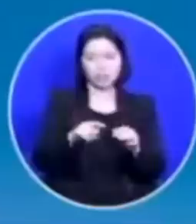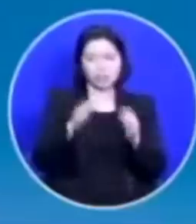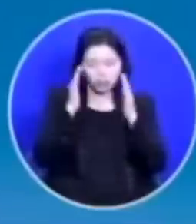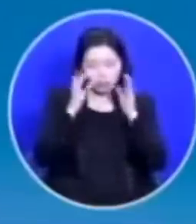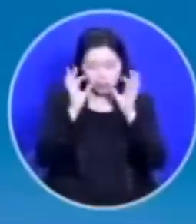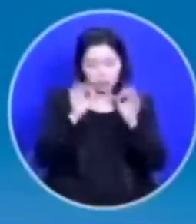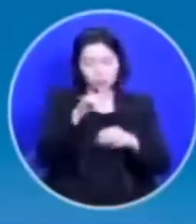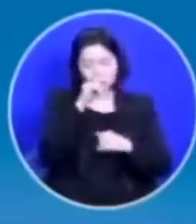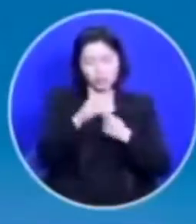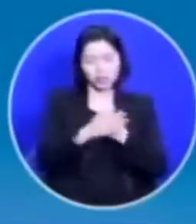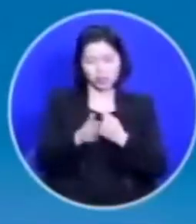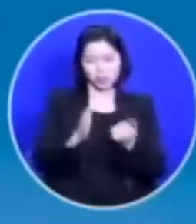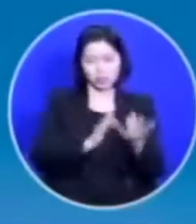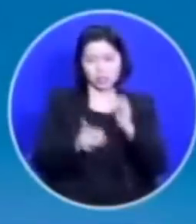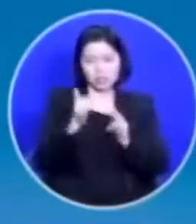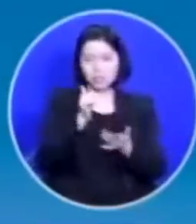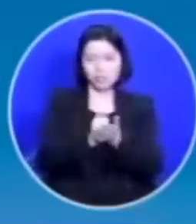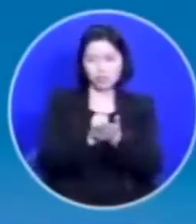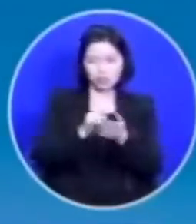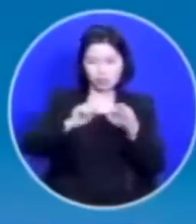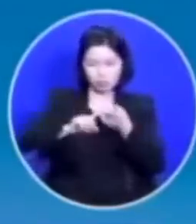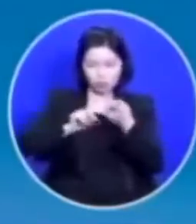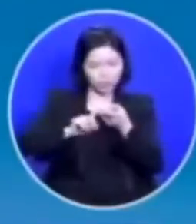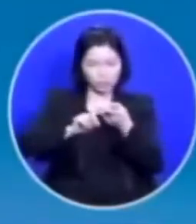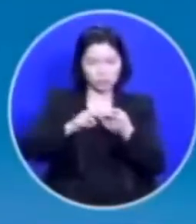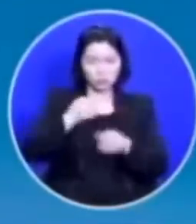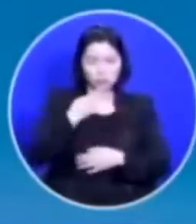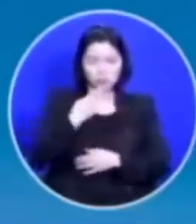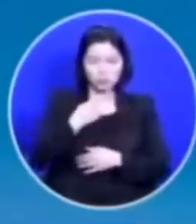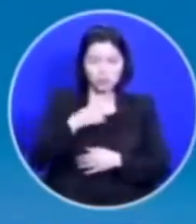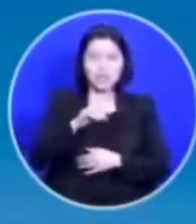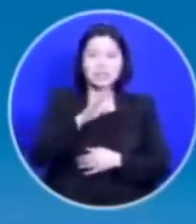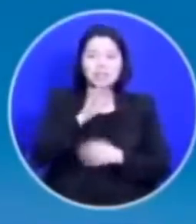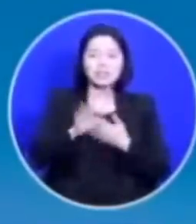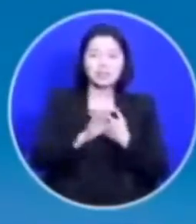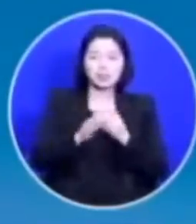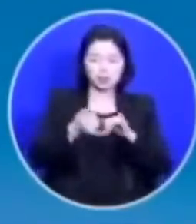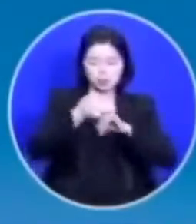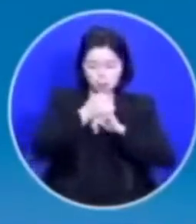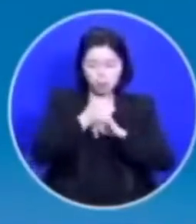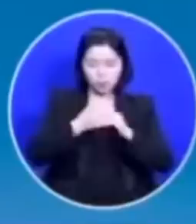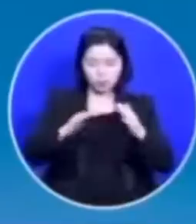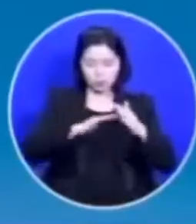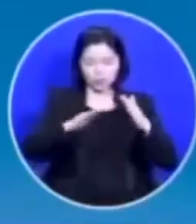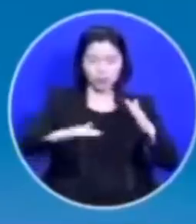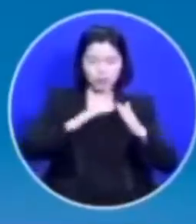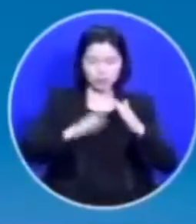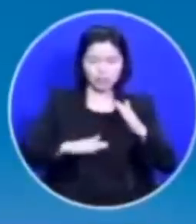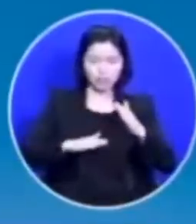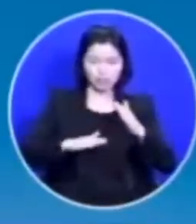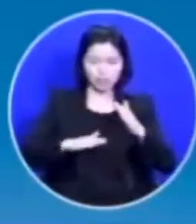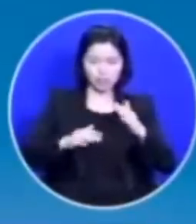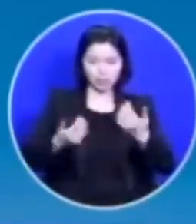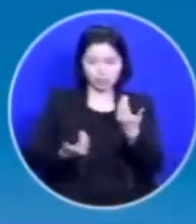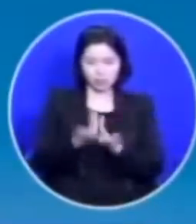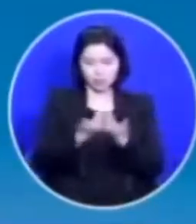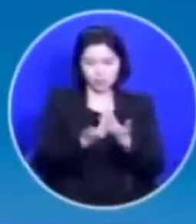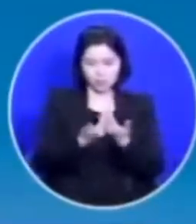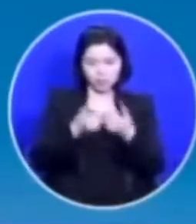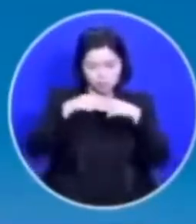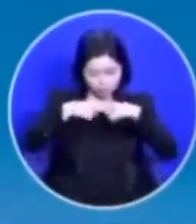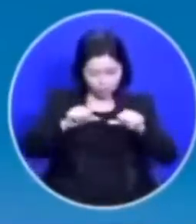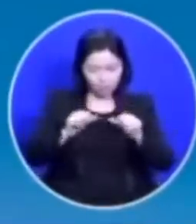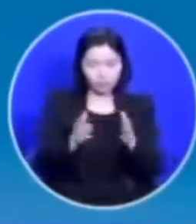없어요 그렇게 되면 반드시 가정 안에 불화가 일어납니다 가정이 깨어지기 시작합니다